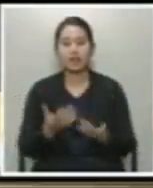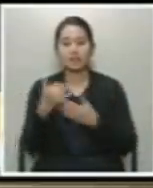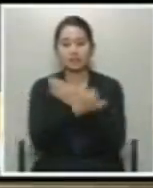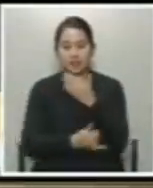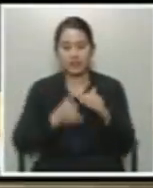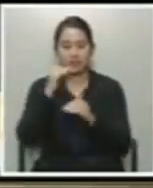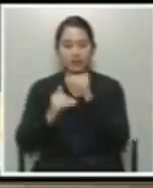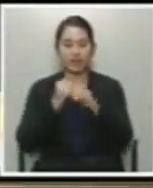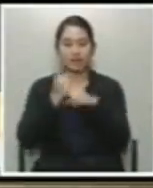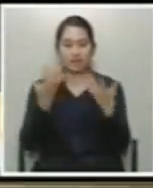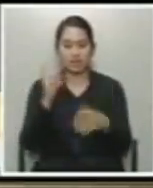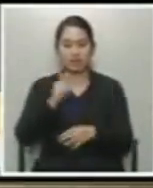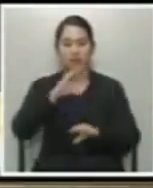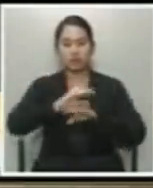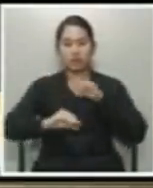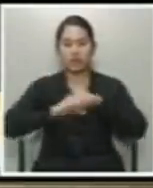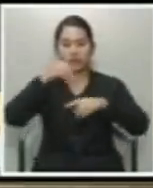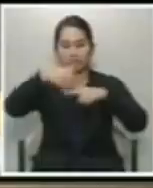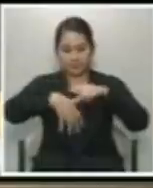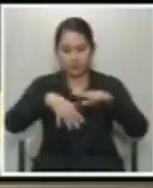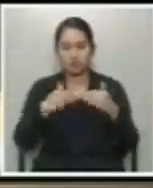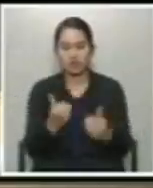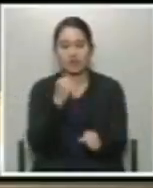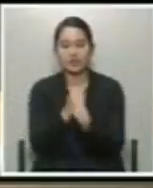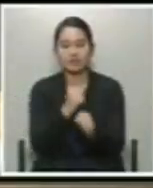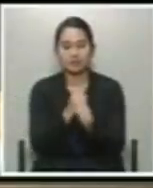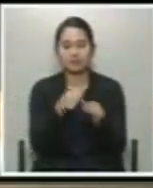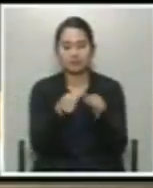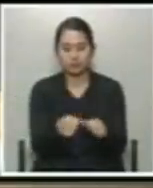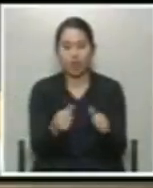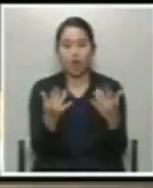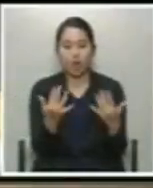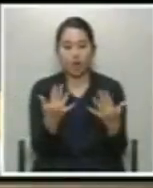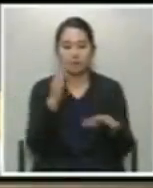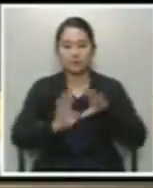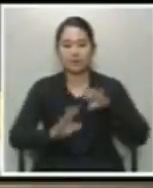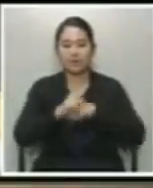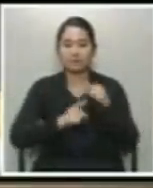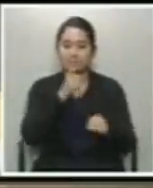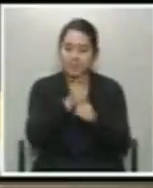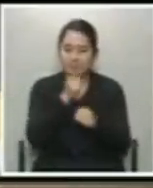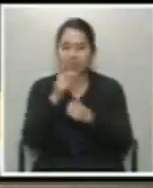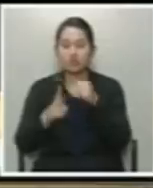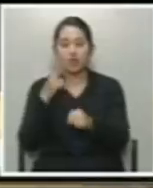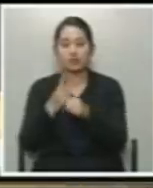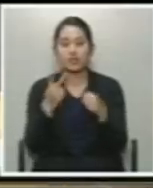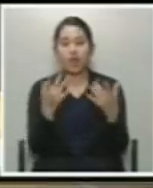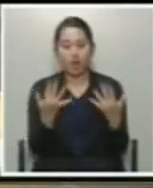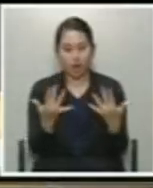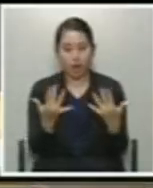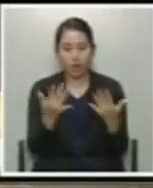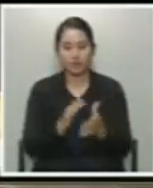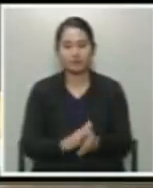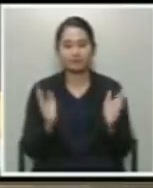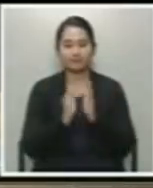ไม่มีโครงการ infrastructure ซึ่งตอนนี้เริ่มเดินแล้วครับกรุณารออีกสักปี2ปีจะเดินดีนะครับข